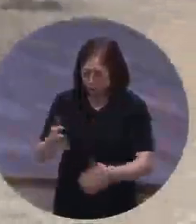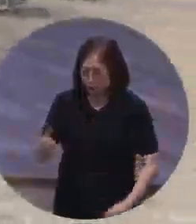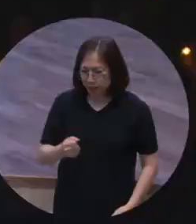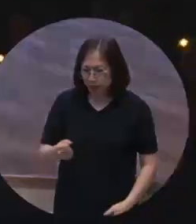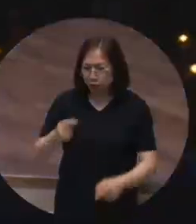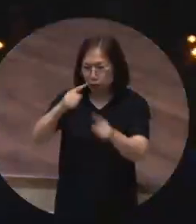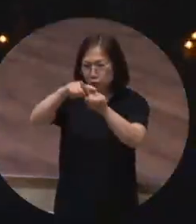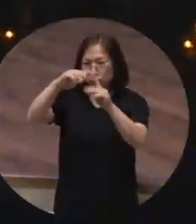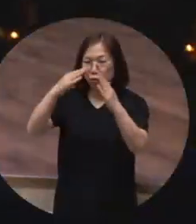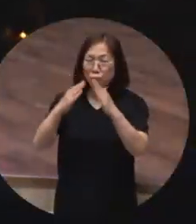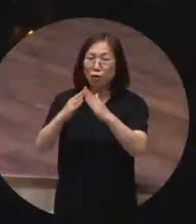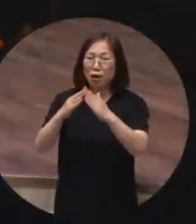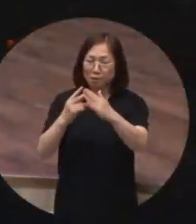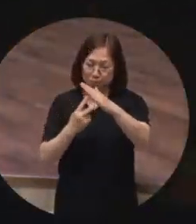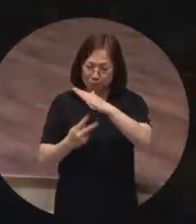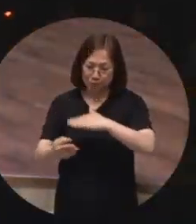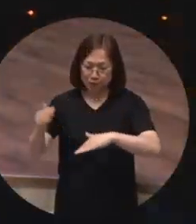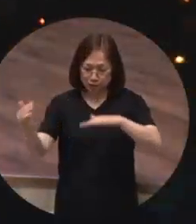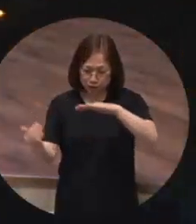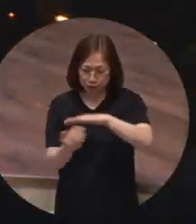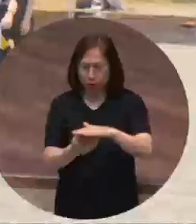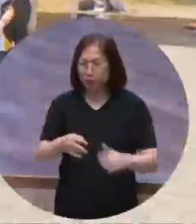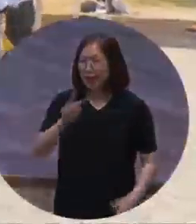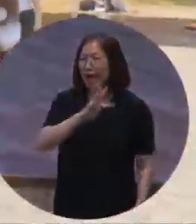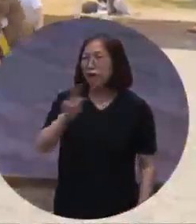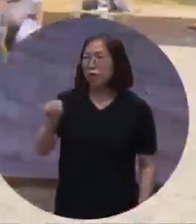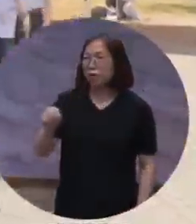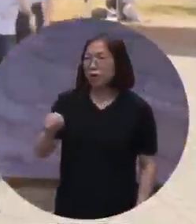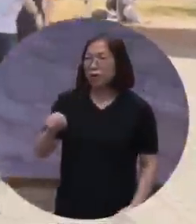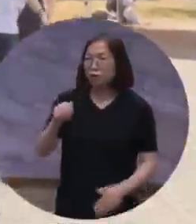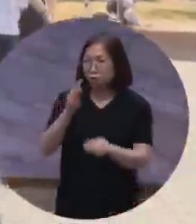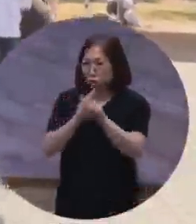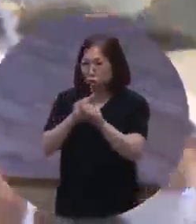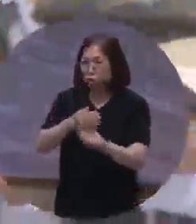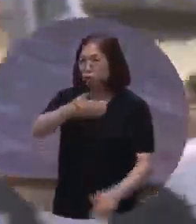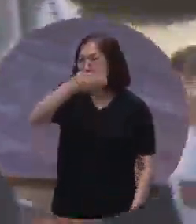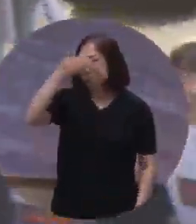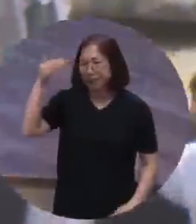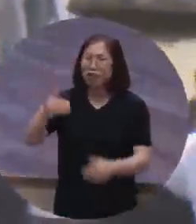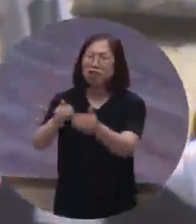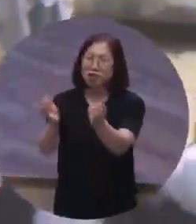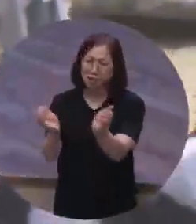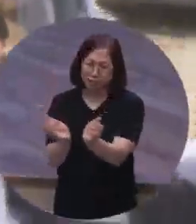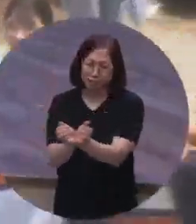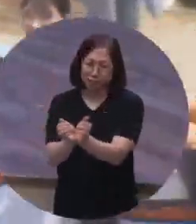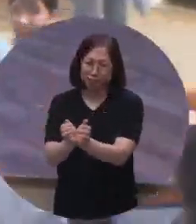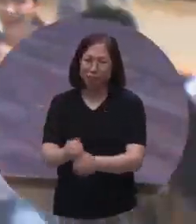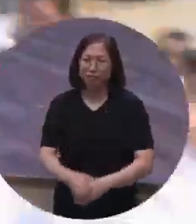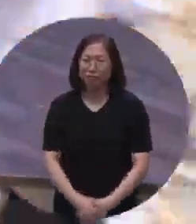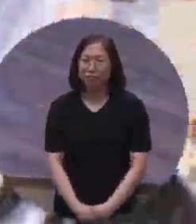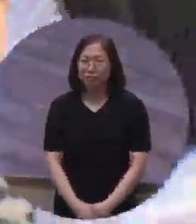비전을 이루는 하나님의 불꽃, 예언의 불꽃, 우리가 바로 쿠람데오 청년입니다.